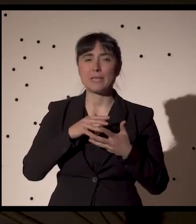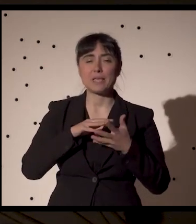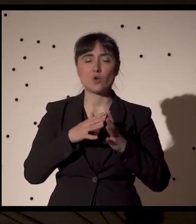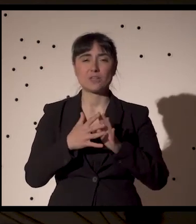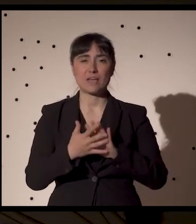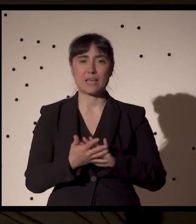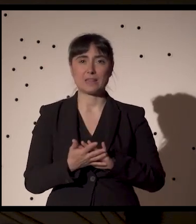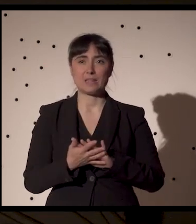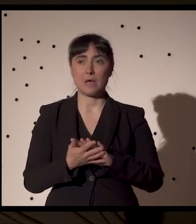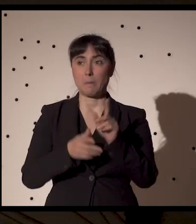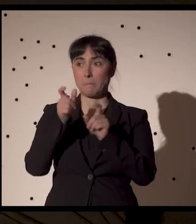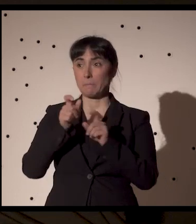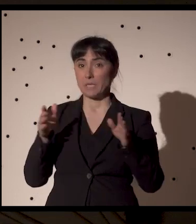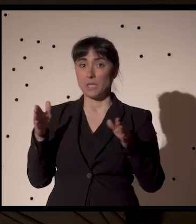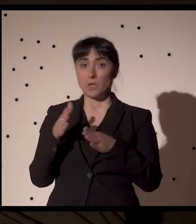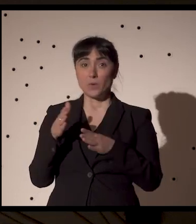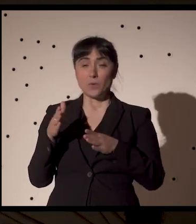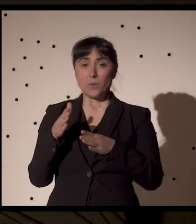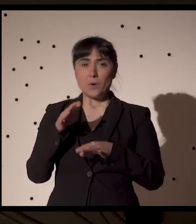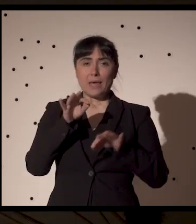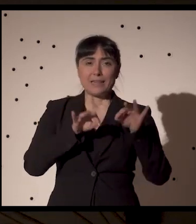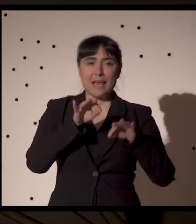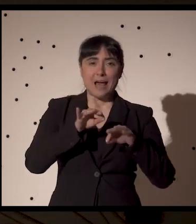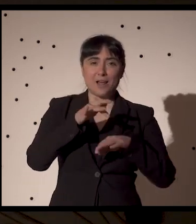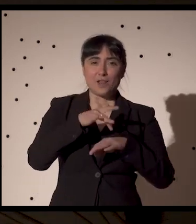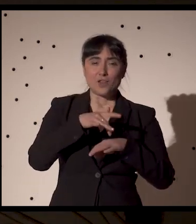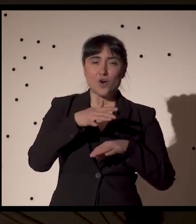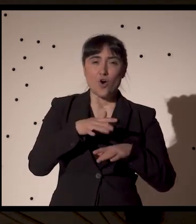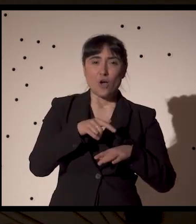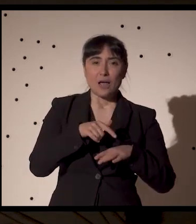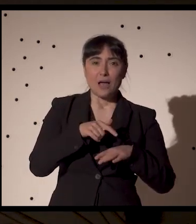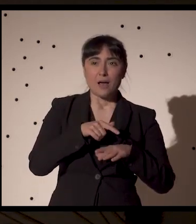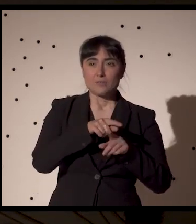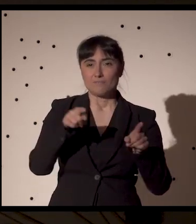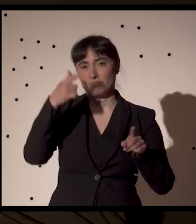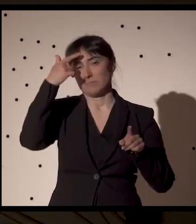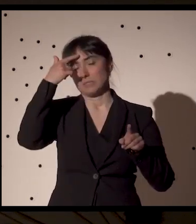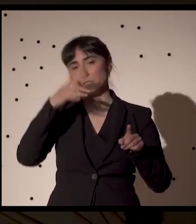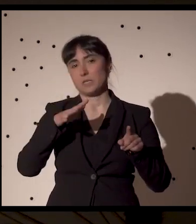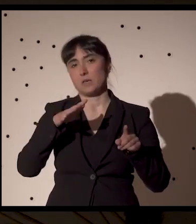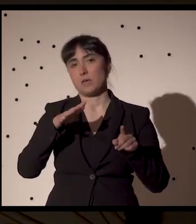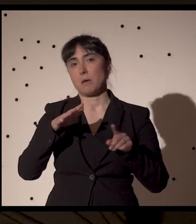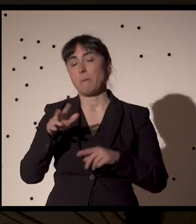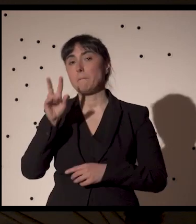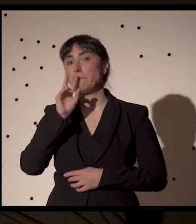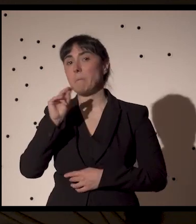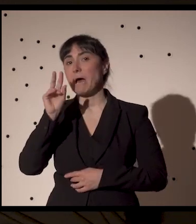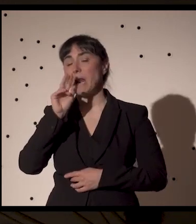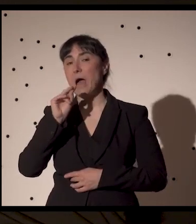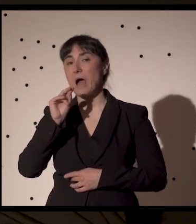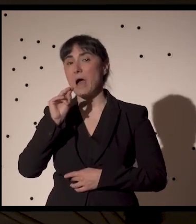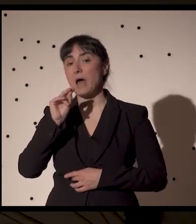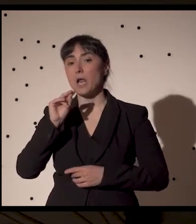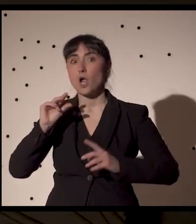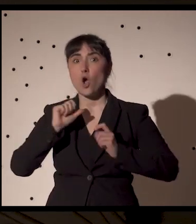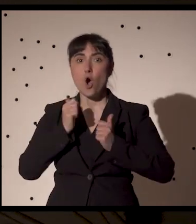capitato spesso di dirlo abbia una minima pratica di teatro sa che il parlare un'attività che coinvolge tutto il corpo attraverso